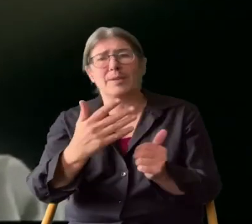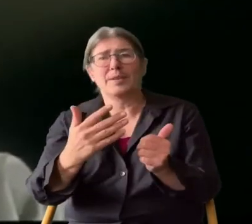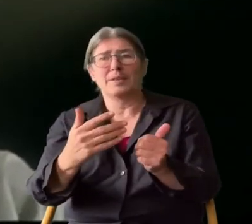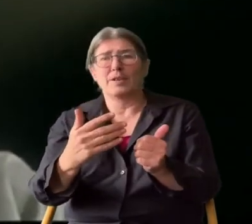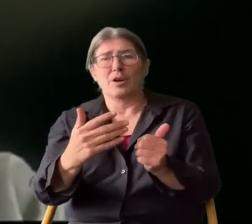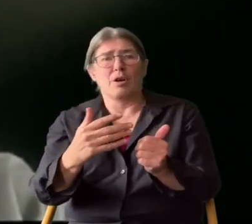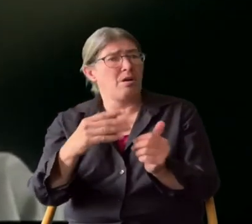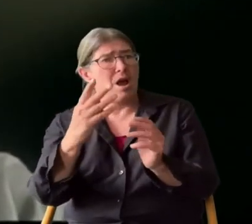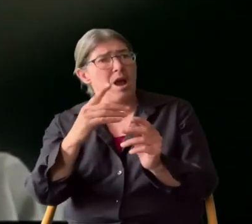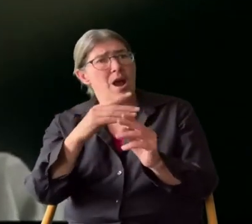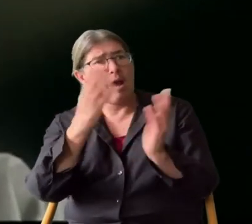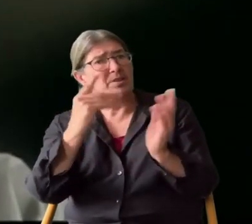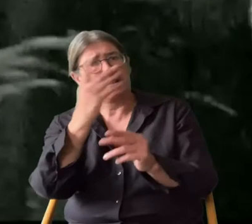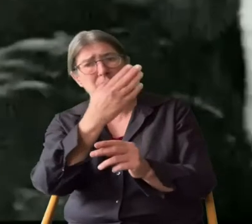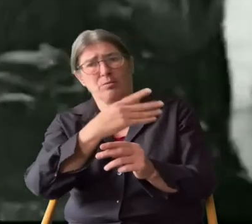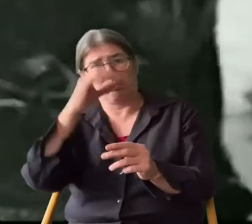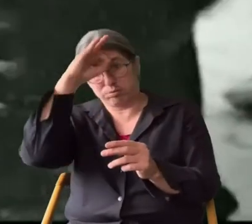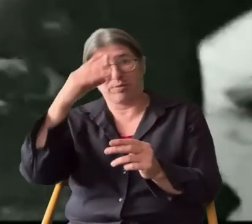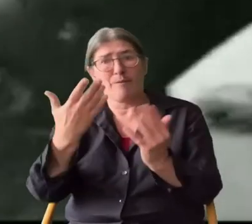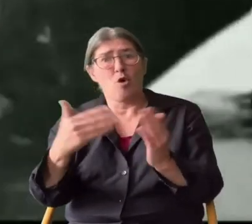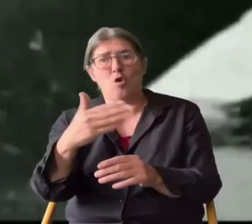oder nach der Himmelsrichtung oder sonst was.